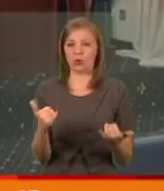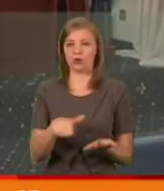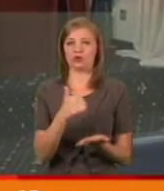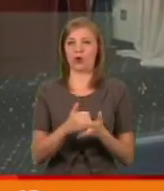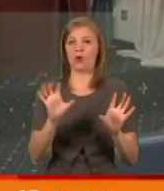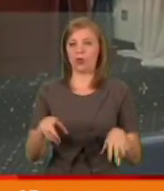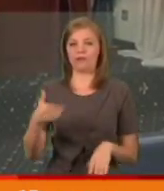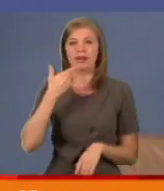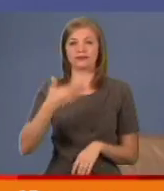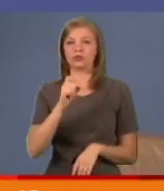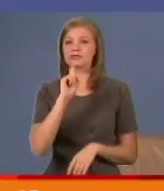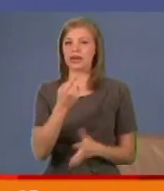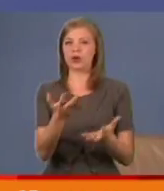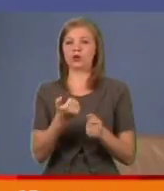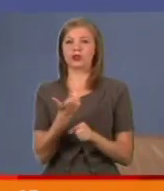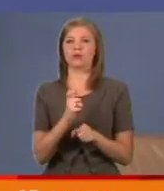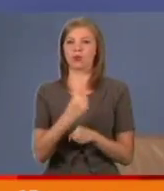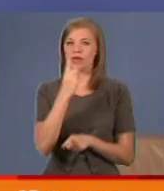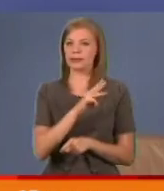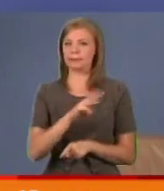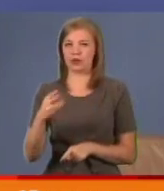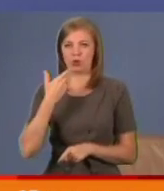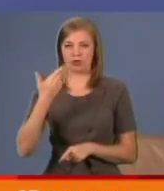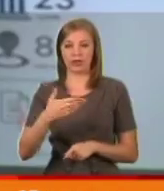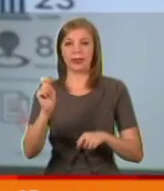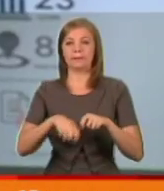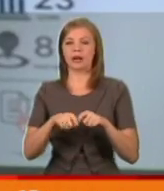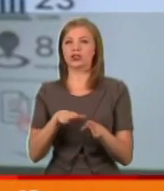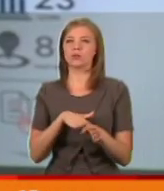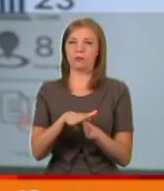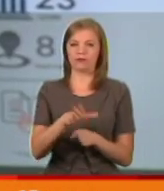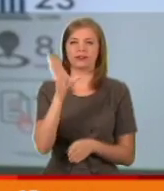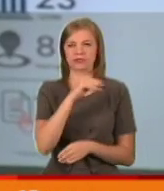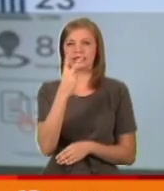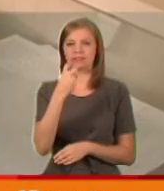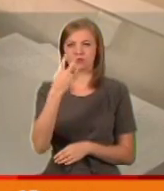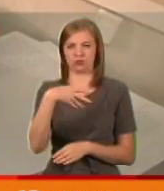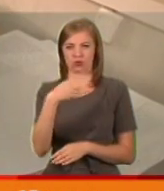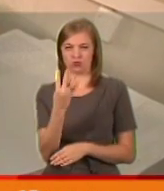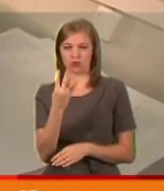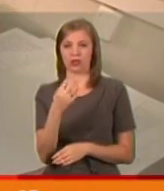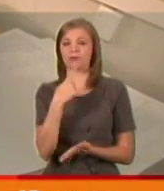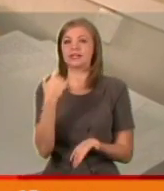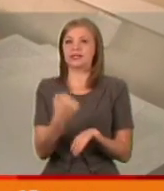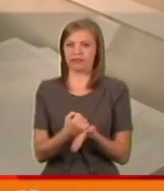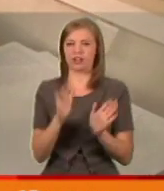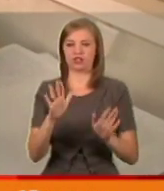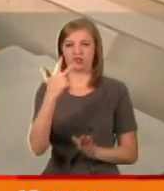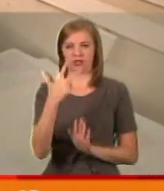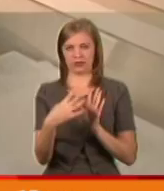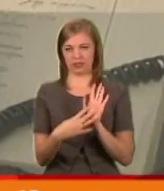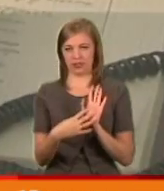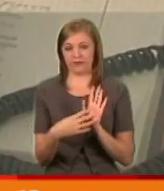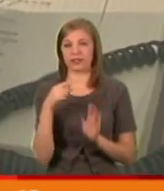НАЗК звітує, за рік отримали понад мільйон декларацій. Перевірити вповні устигли 244. Затвердили лише